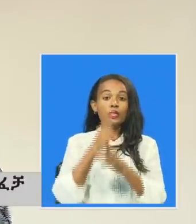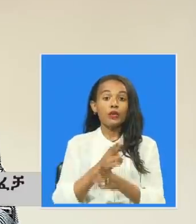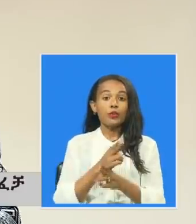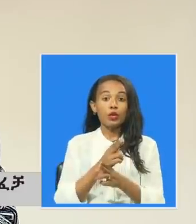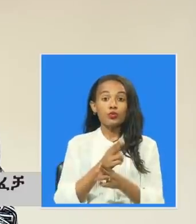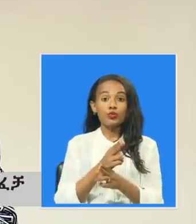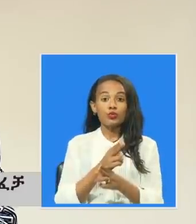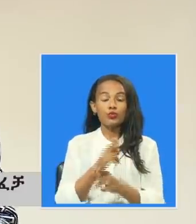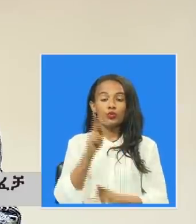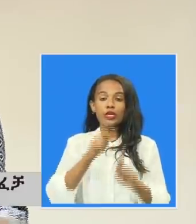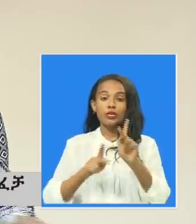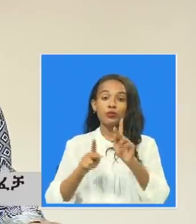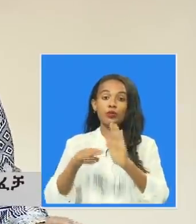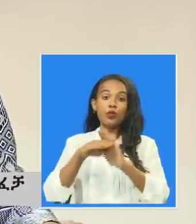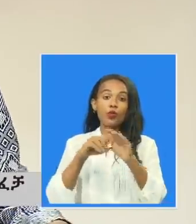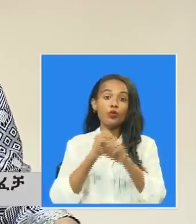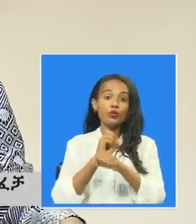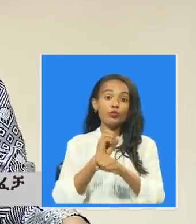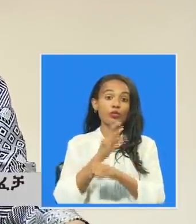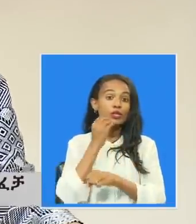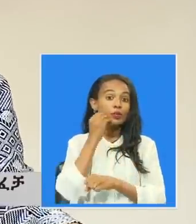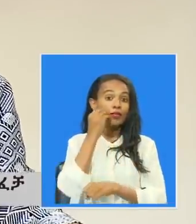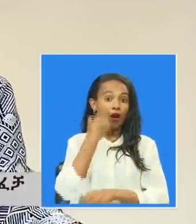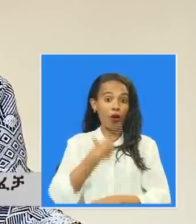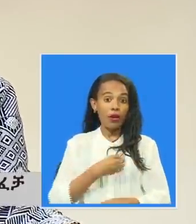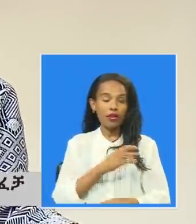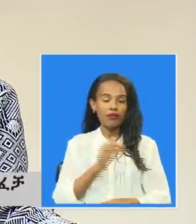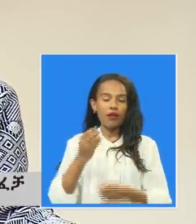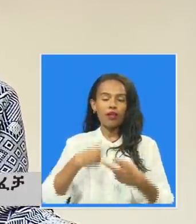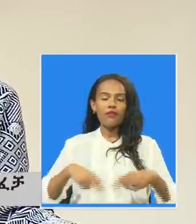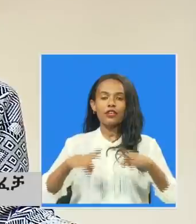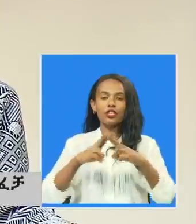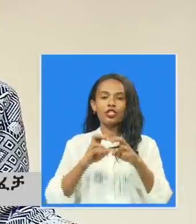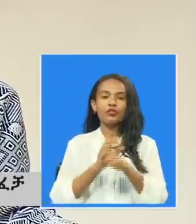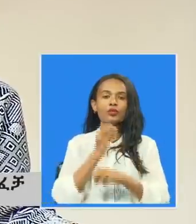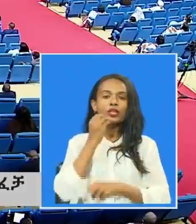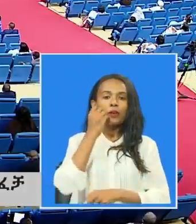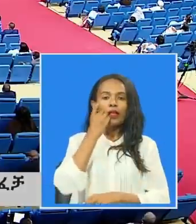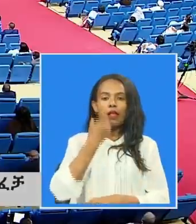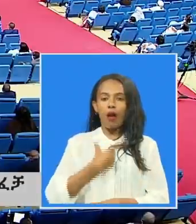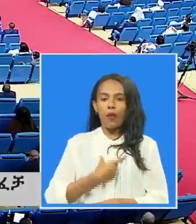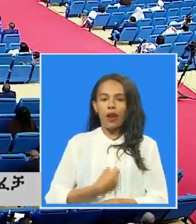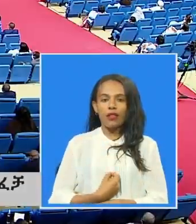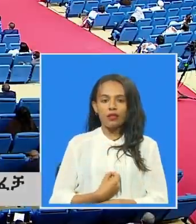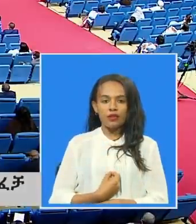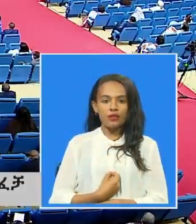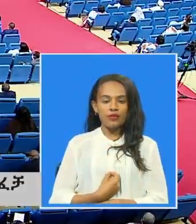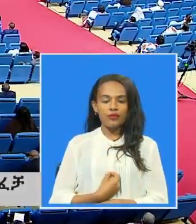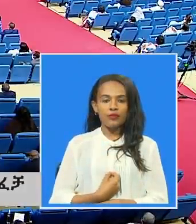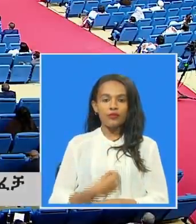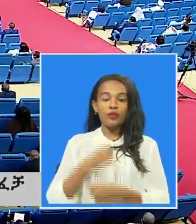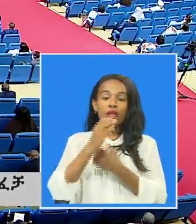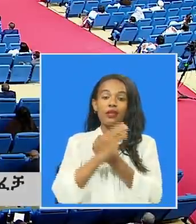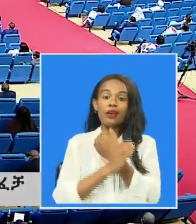የተከበራችሁ የህዝብ ተወካዮችና የፌዴሬሽን ምክር ቤት አባላት